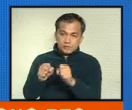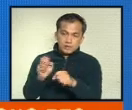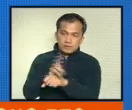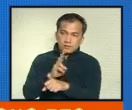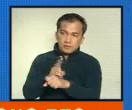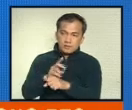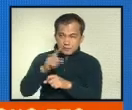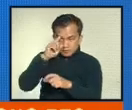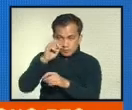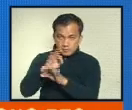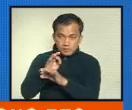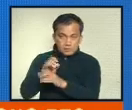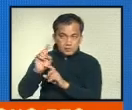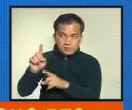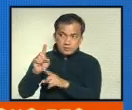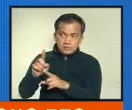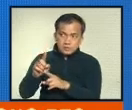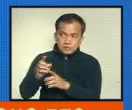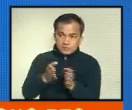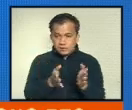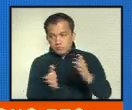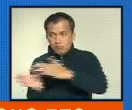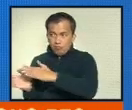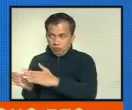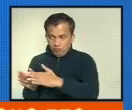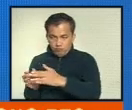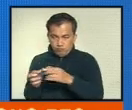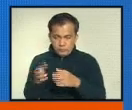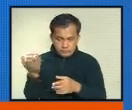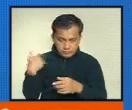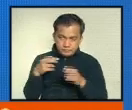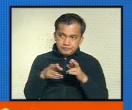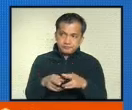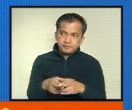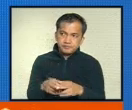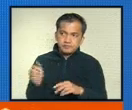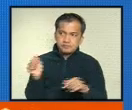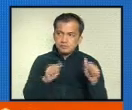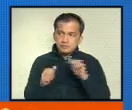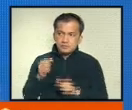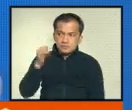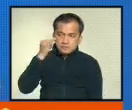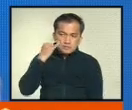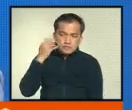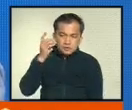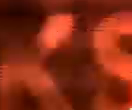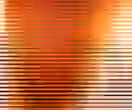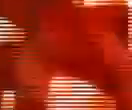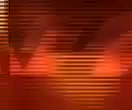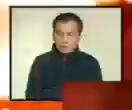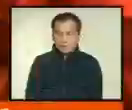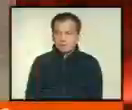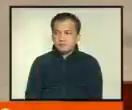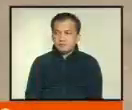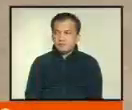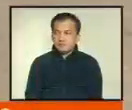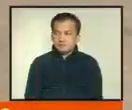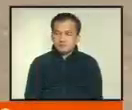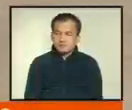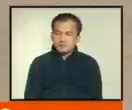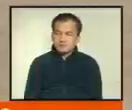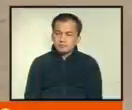posibleng gamitin ng mga deboto para ilihis ang anda sa dating ruta. Maksyon si Jenny Dongon.